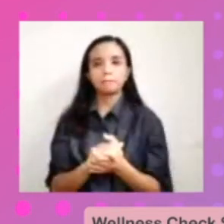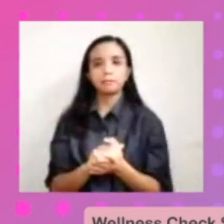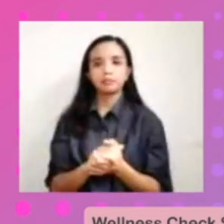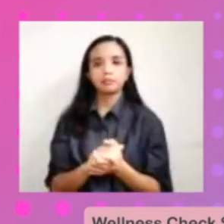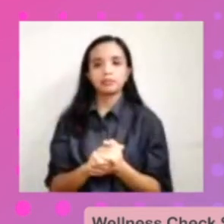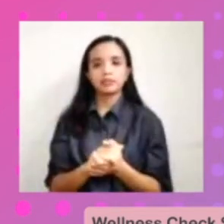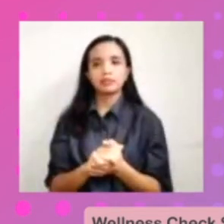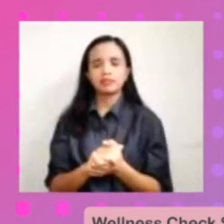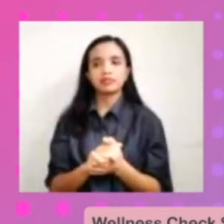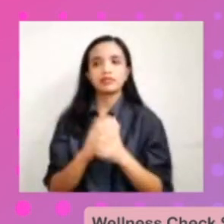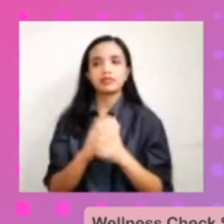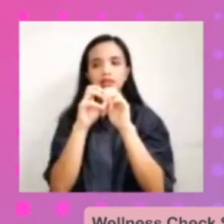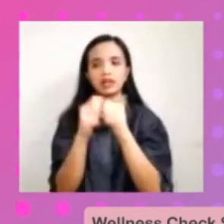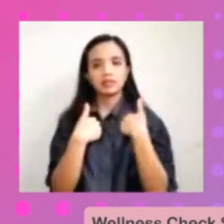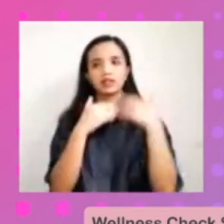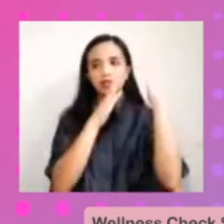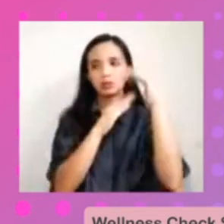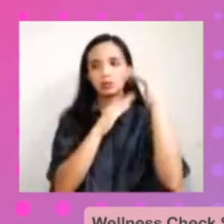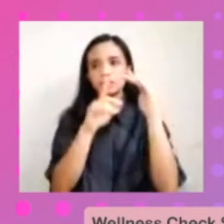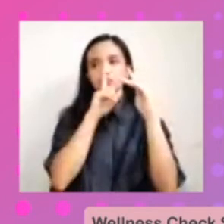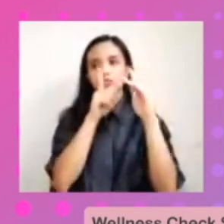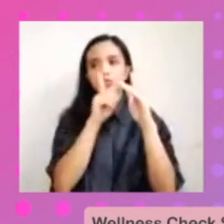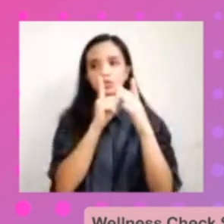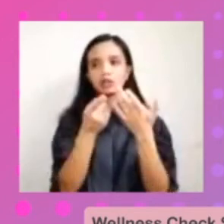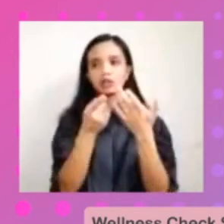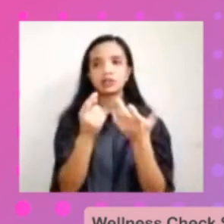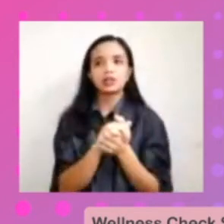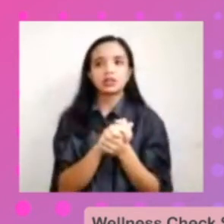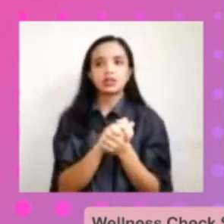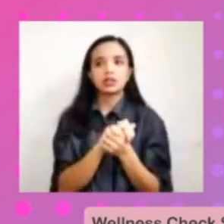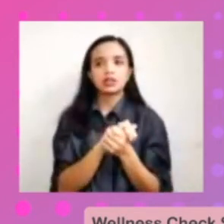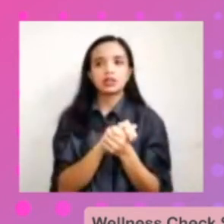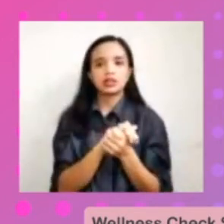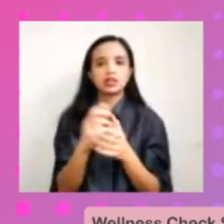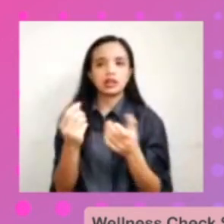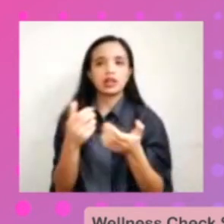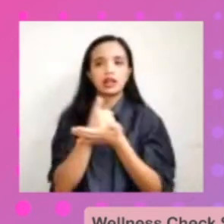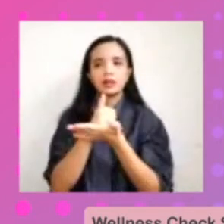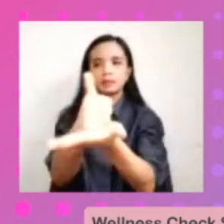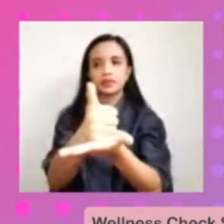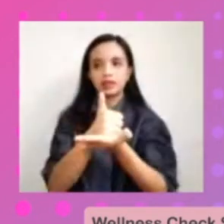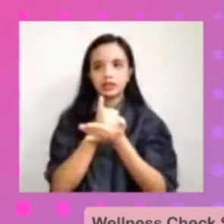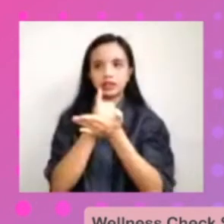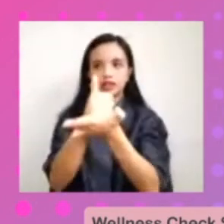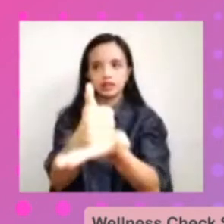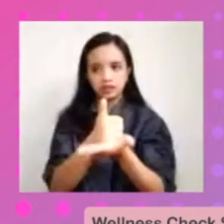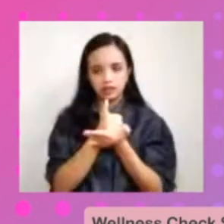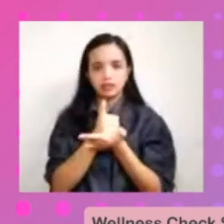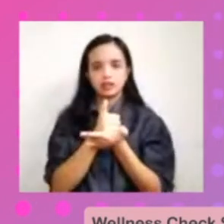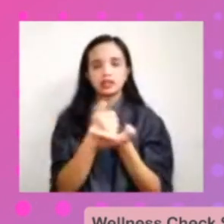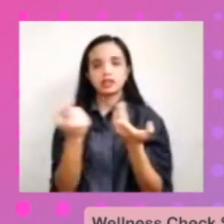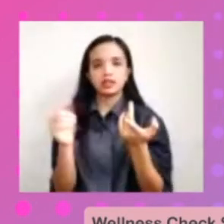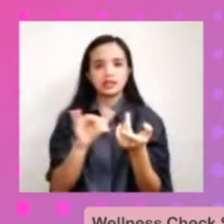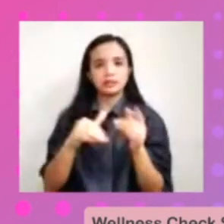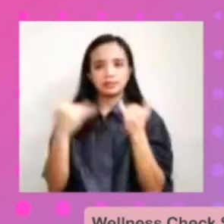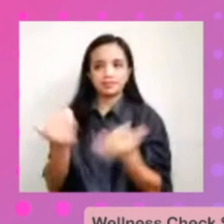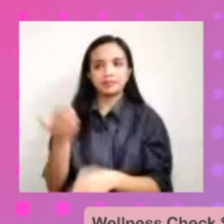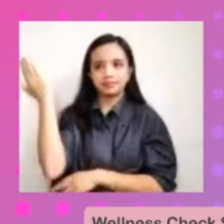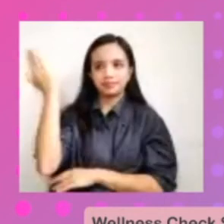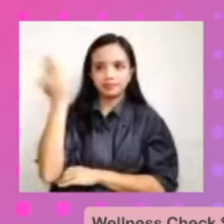discernment. How do you hear really God's voice and not to your voice, yung mga ganon. Yung sinabi